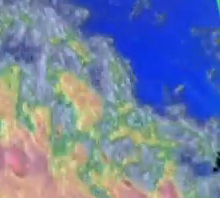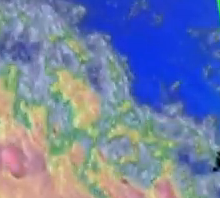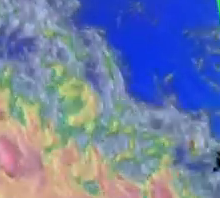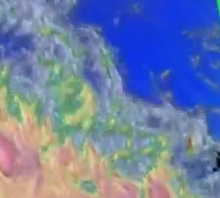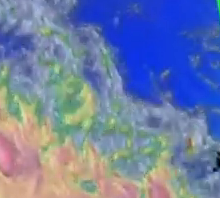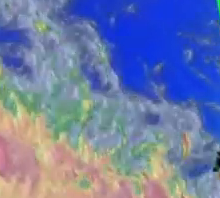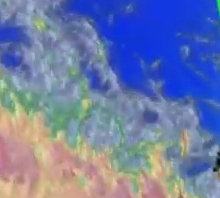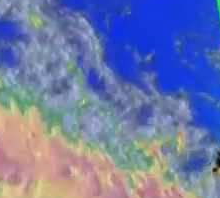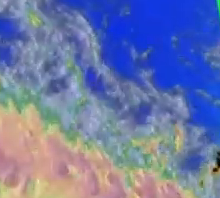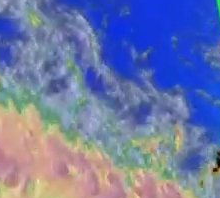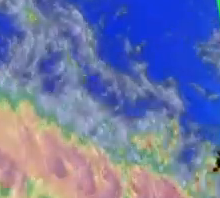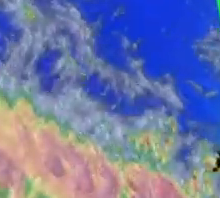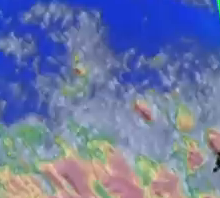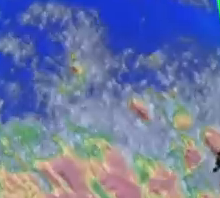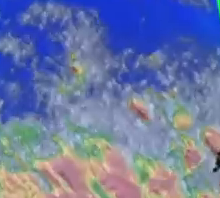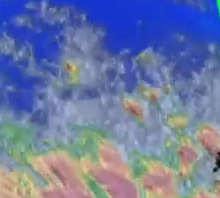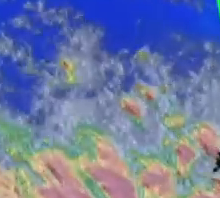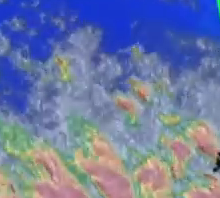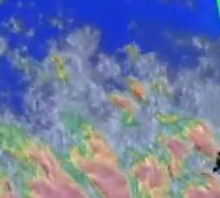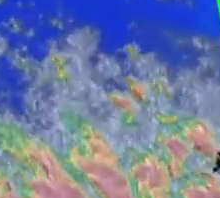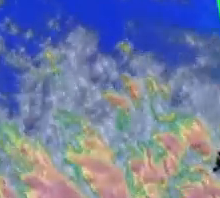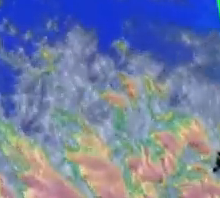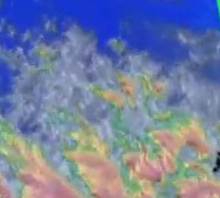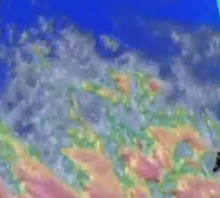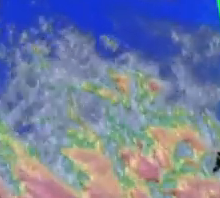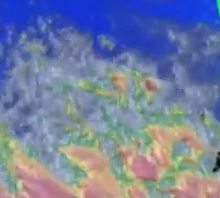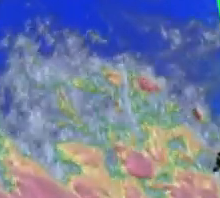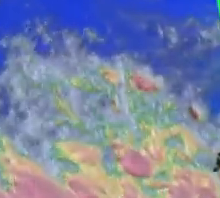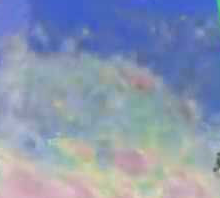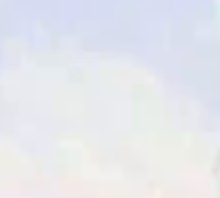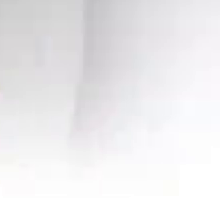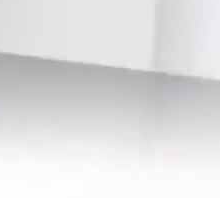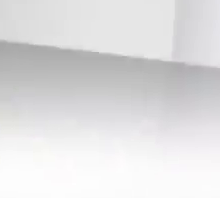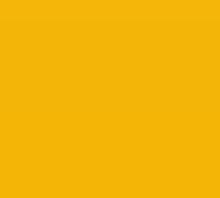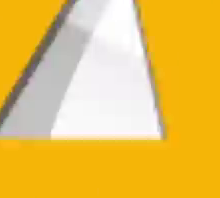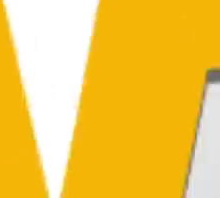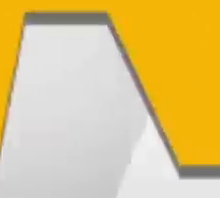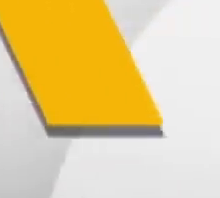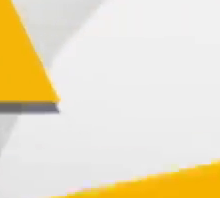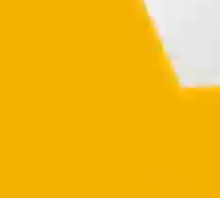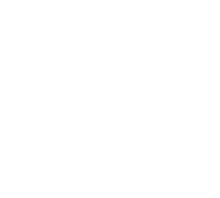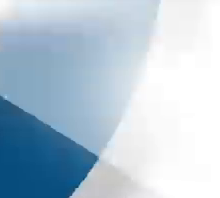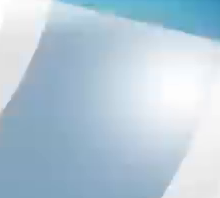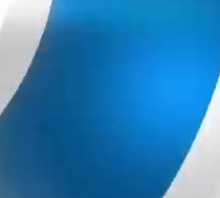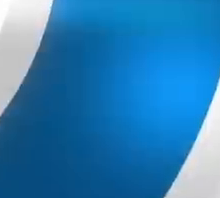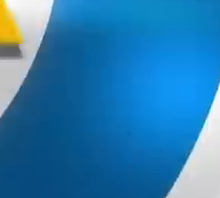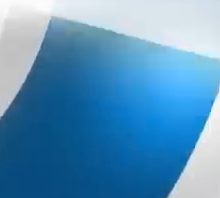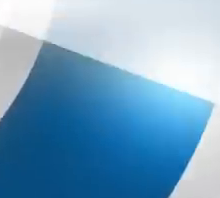Rojas. Happy Valentine's Day at ingat kapamilya!